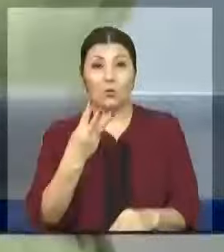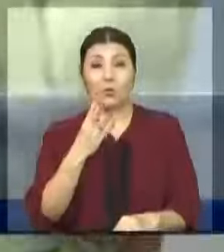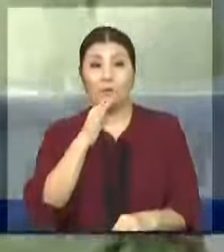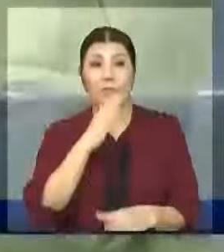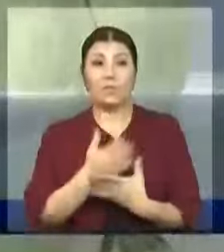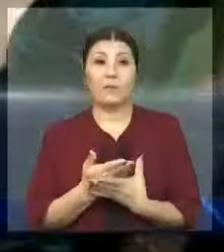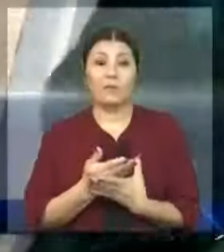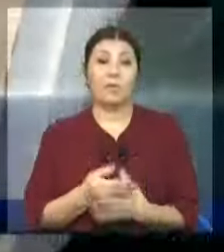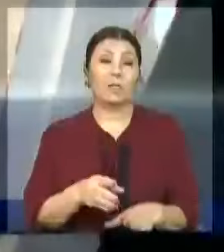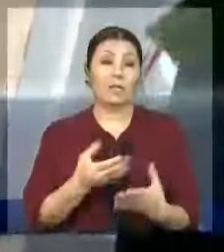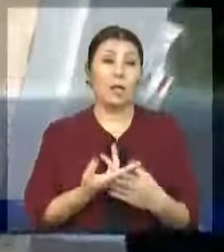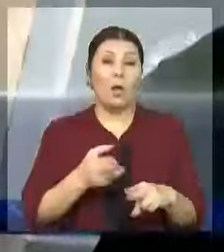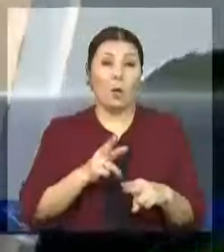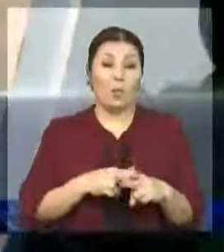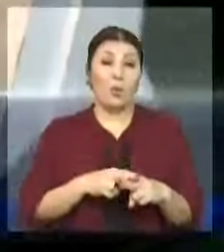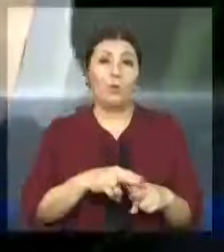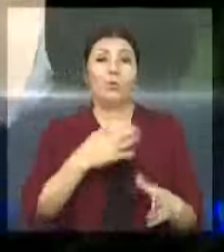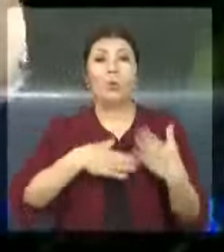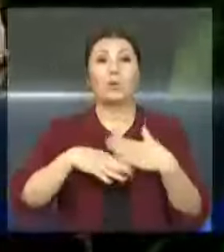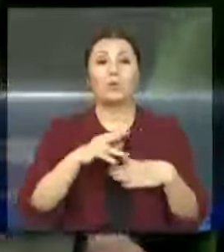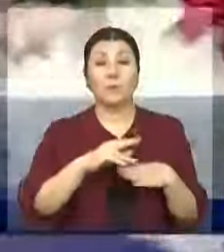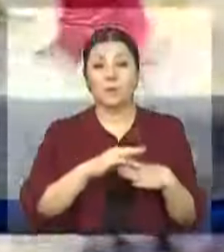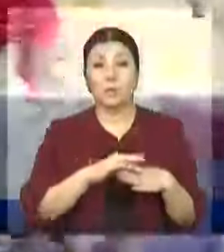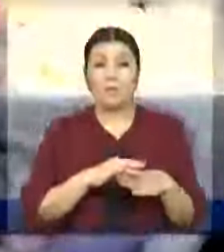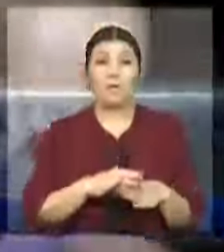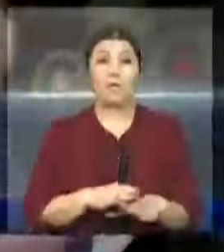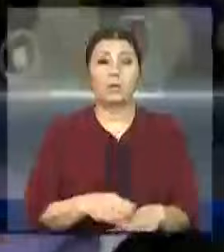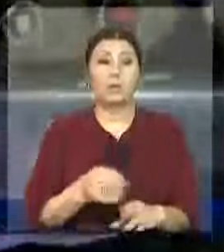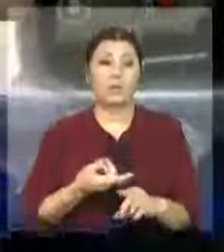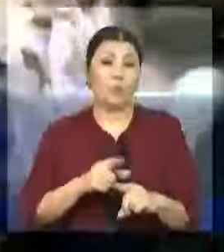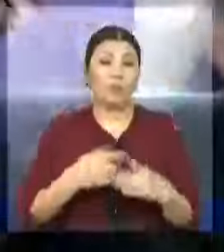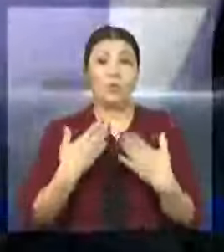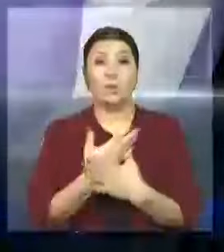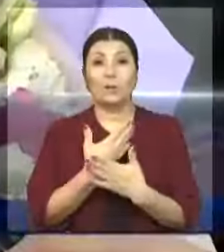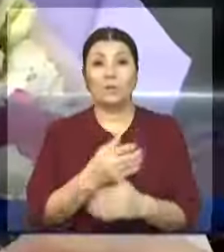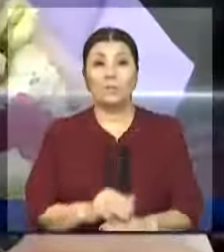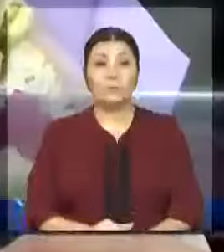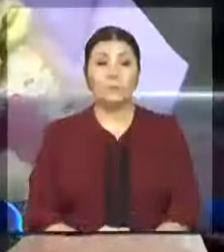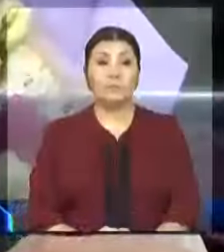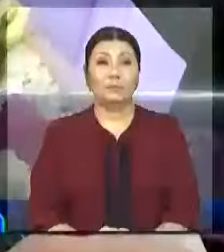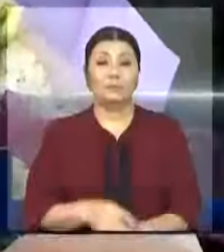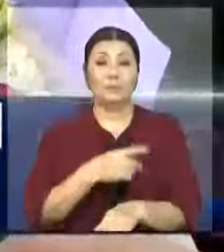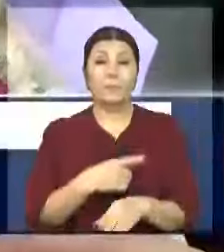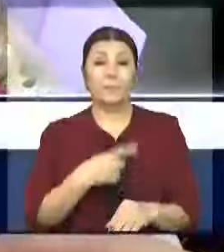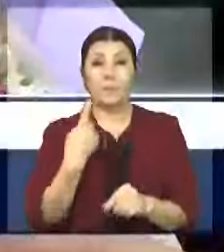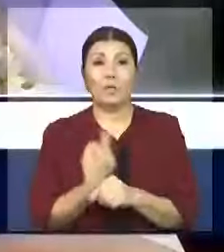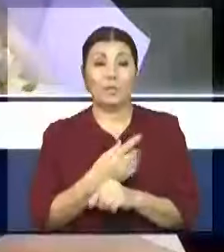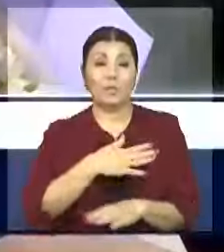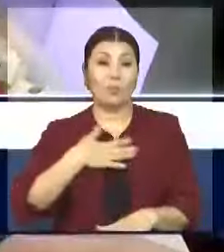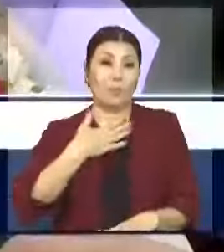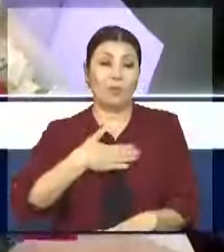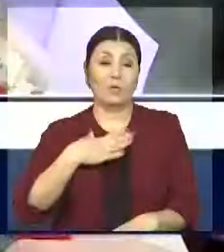екенін естігенде Тәңірдің сыйына шексіз алғысымызды айттық, дейді көп балалы отбасы. Қатты басында